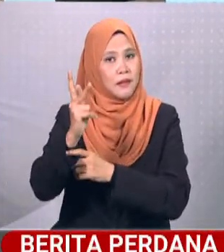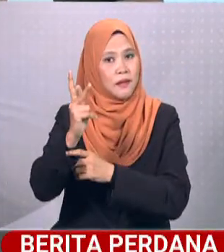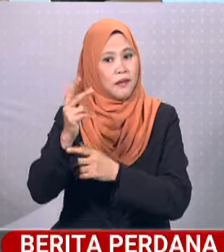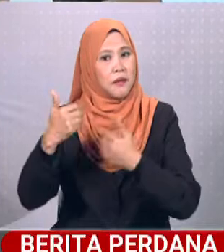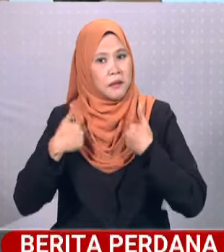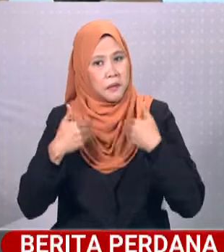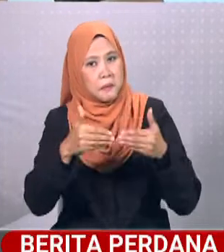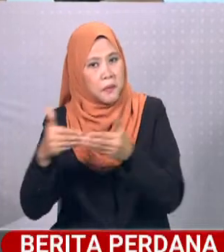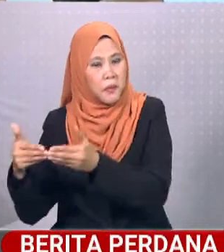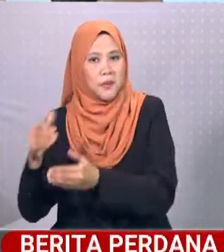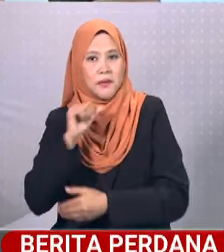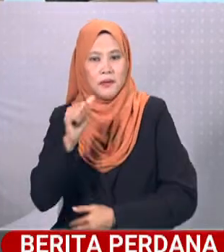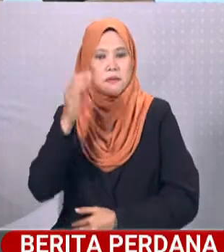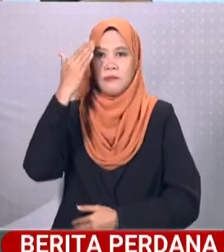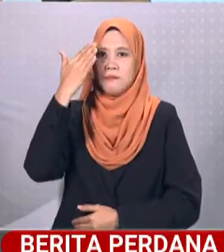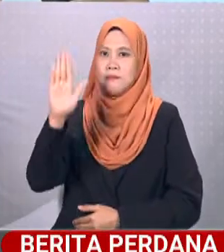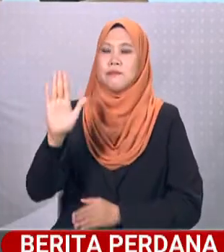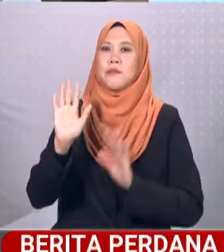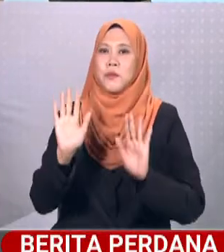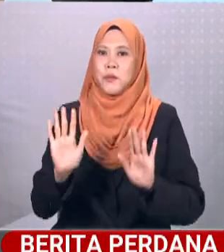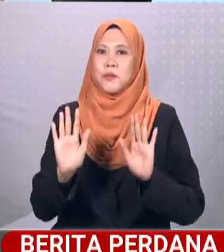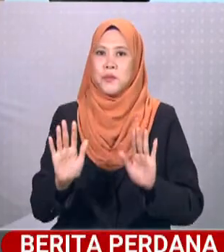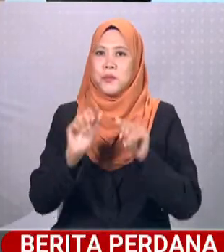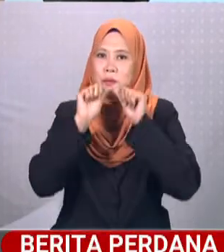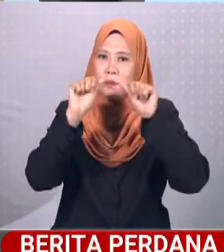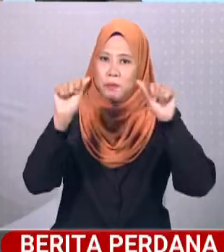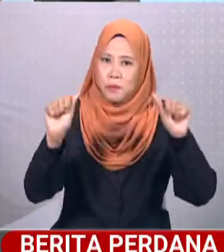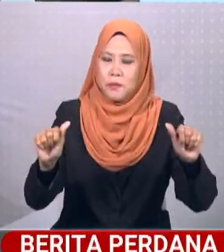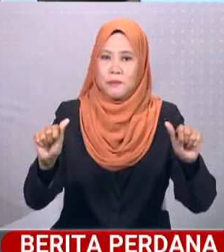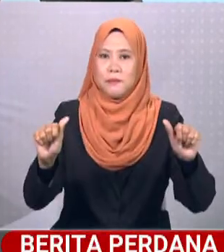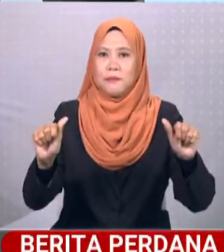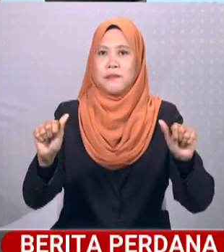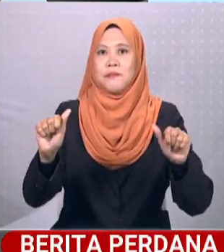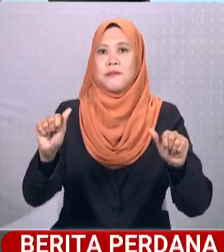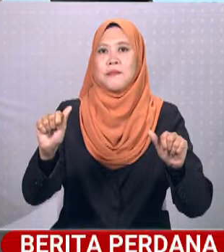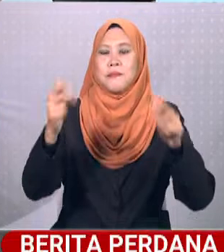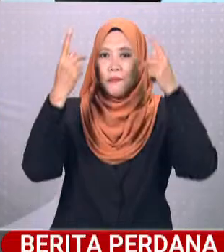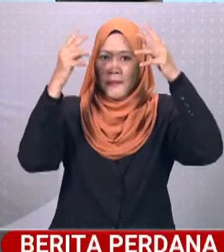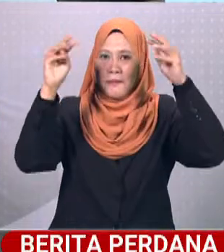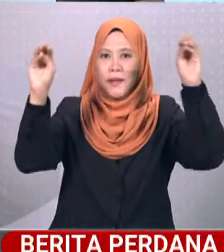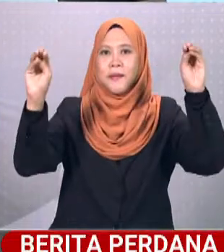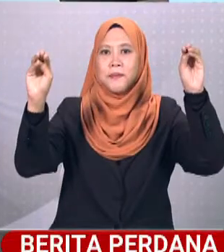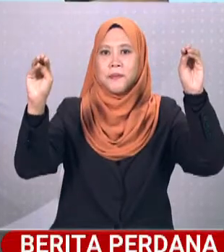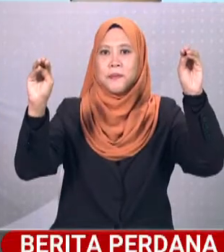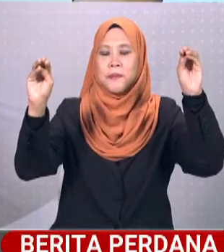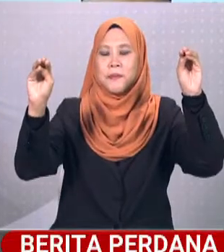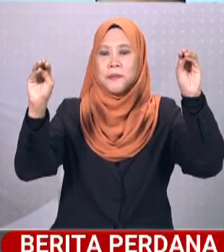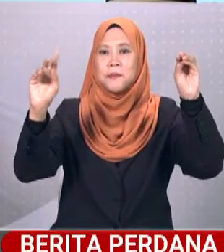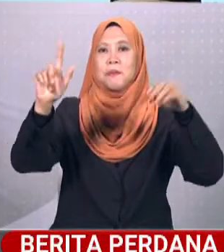atau tidak, iaitu selepas diumumkan oleh yang amat berhormat dan kecil, iaitu